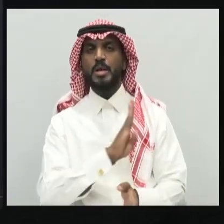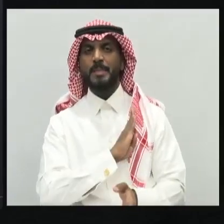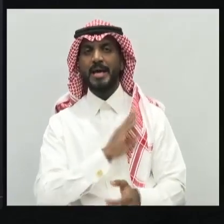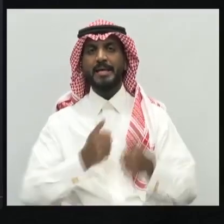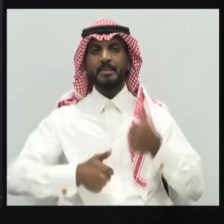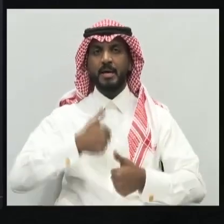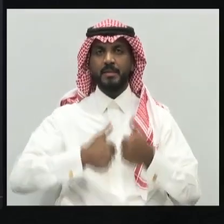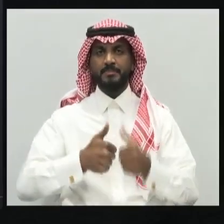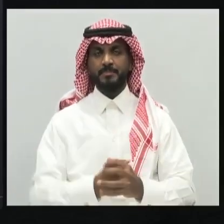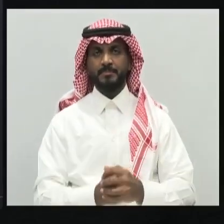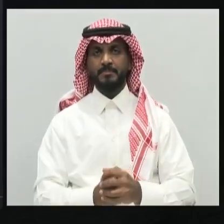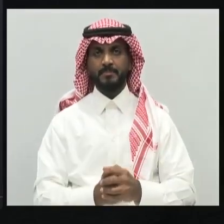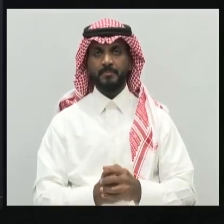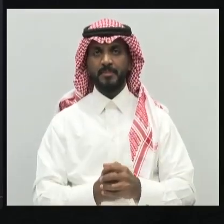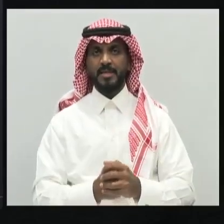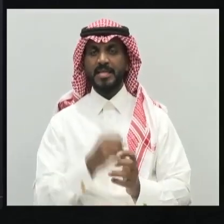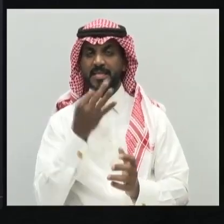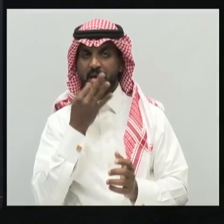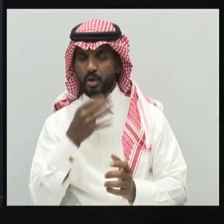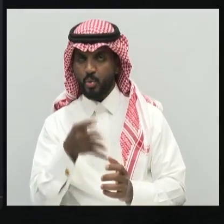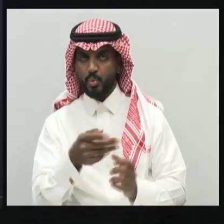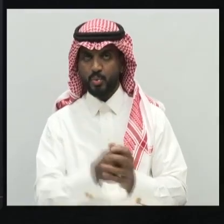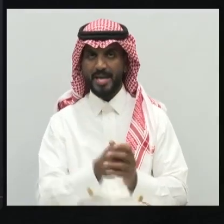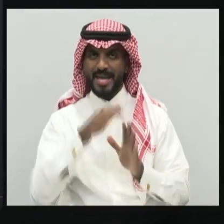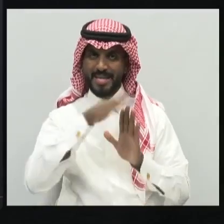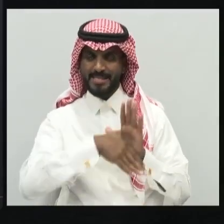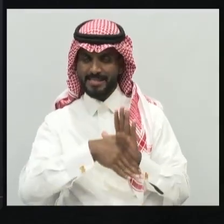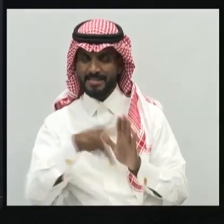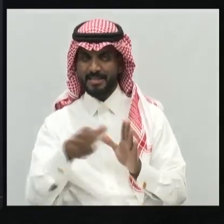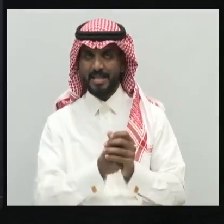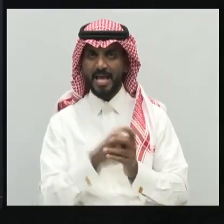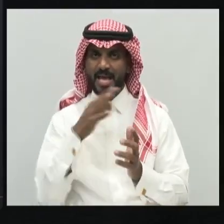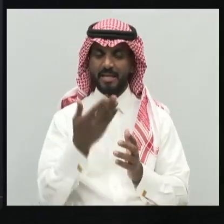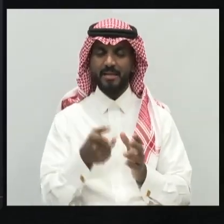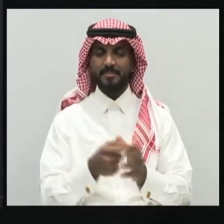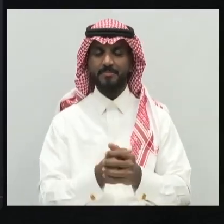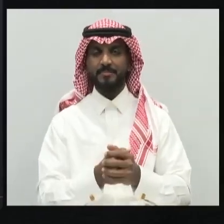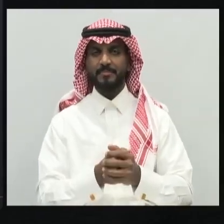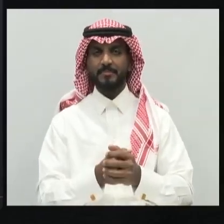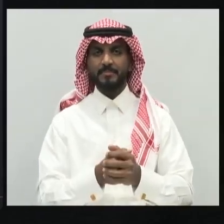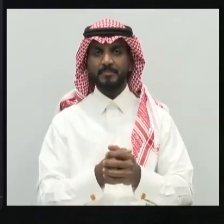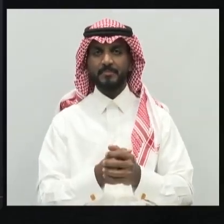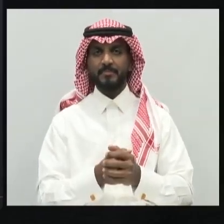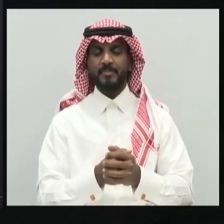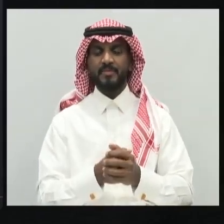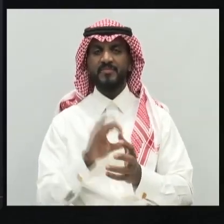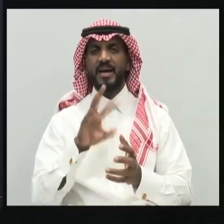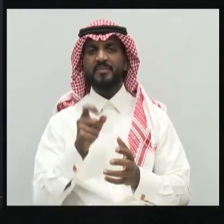اختباريا ستقراون النص الذي قراناه واياكم في